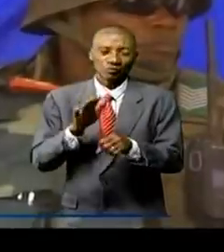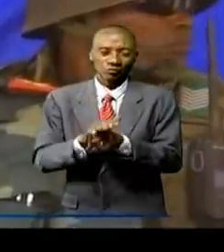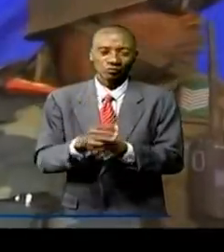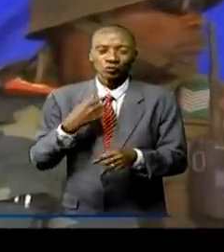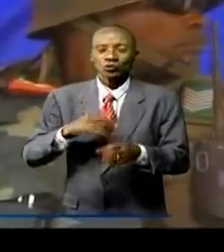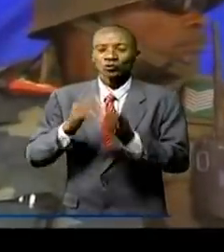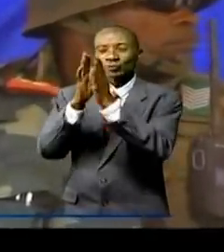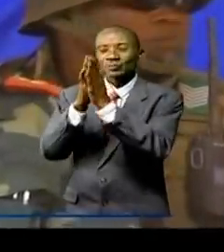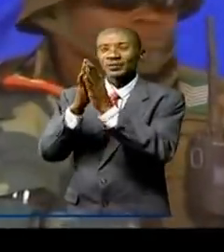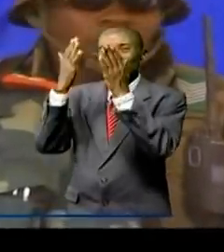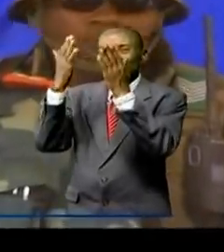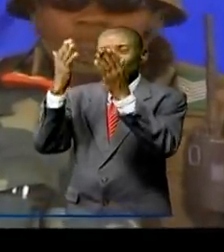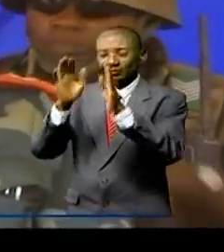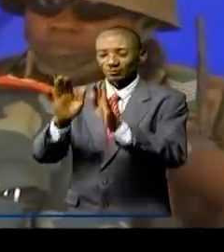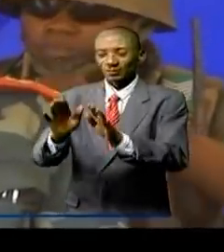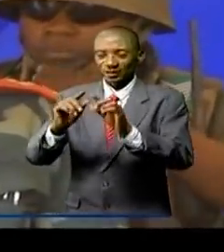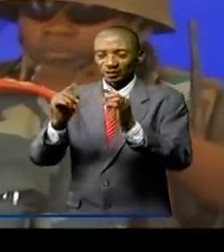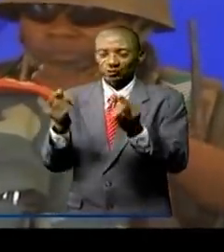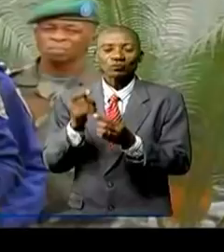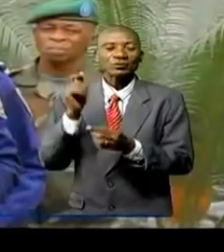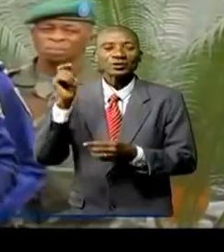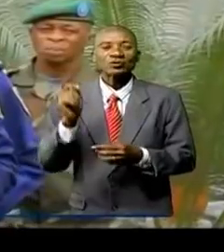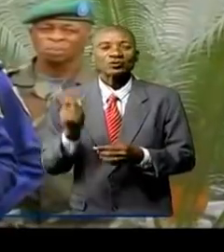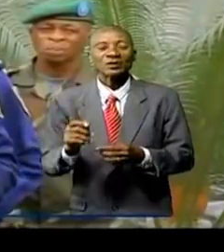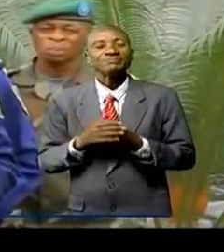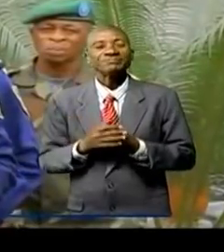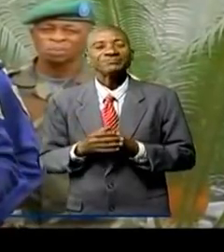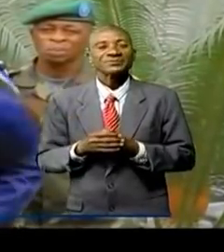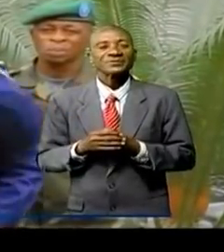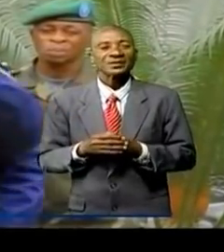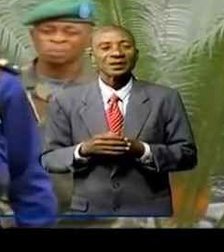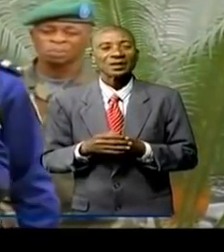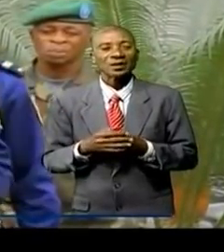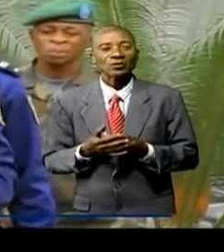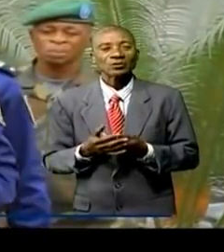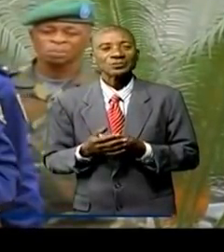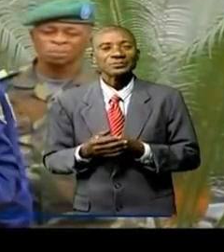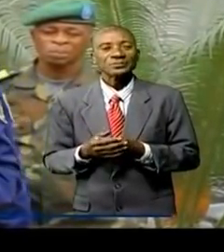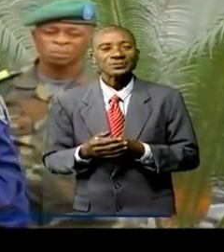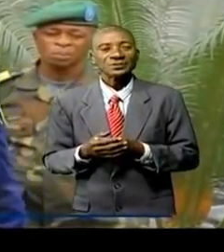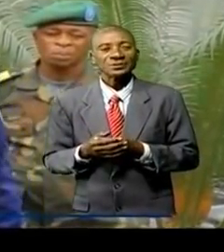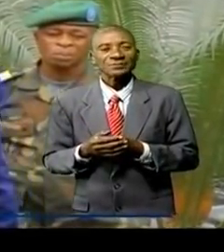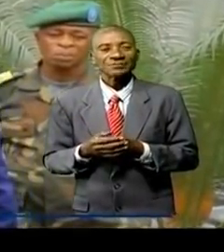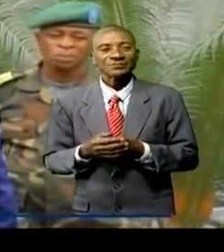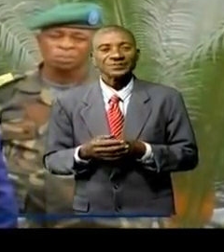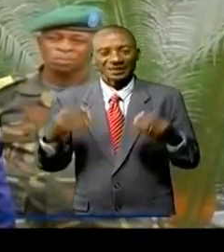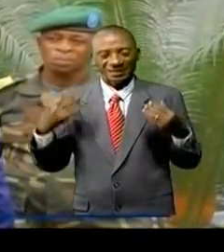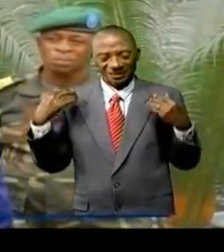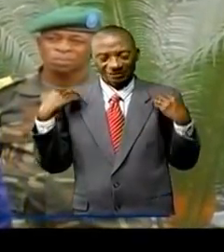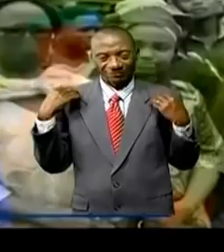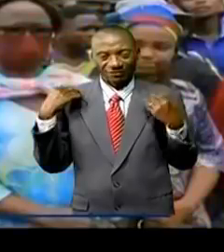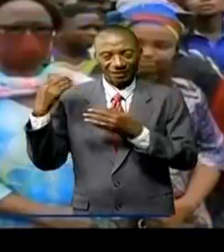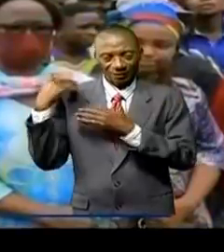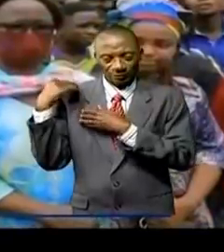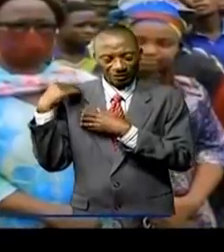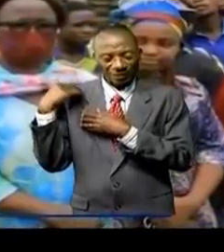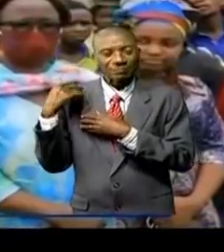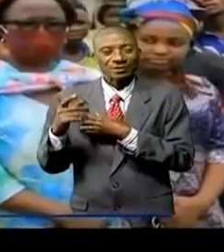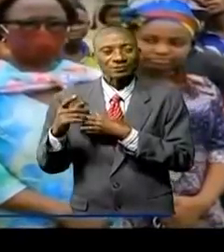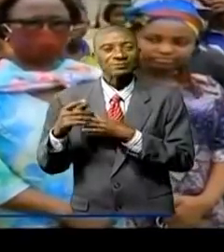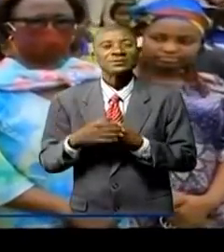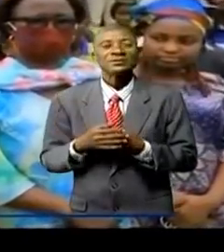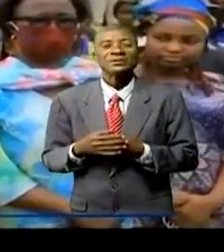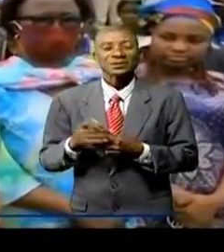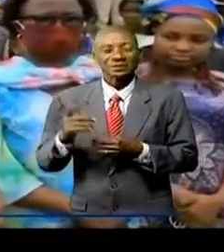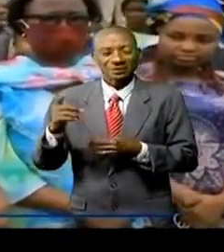Au nom de son titulaire à mission de service à Kinshasa, le vice-gouverneur, le commissaire divisionnaire Alonga Boni Benjamin a appelé tout